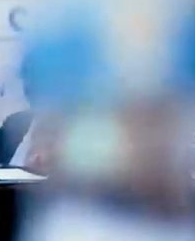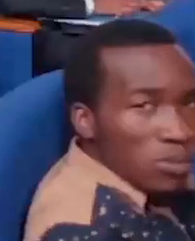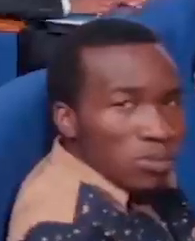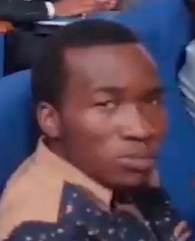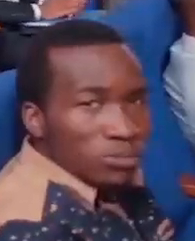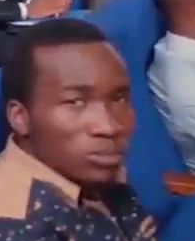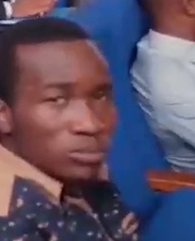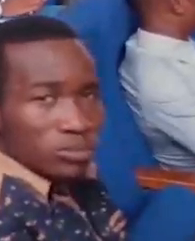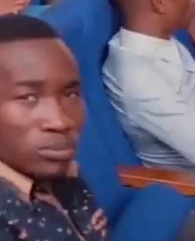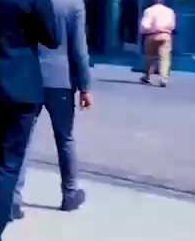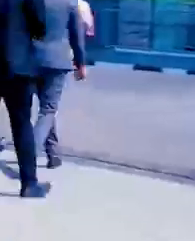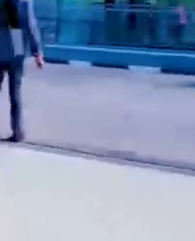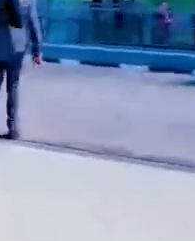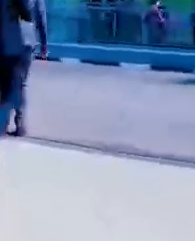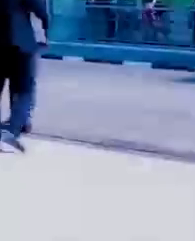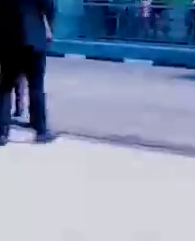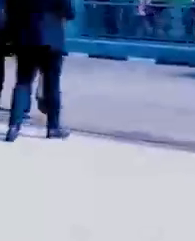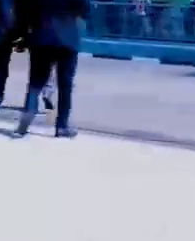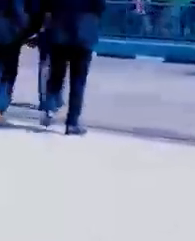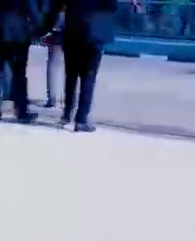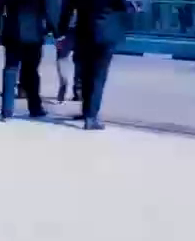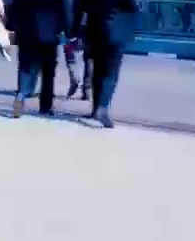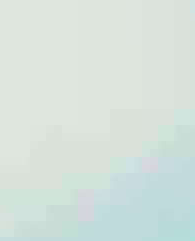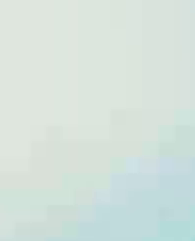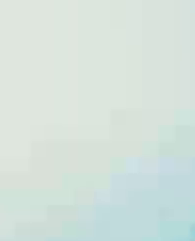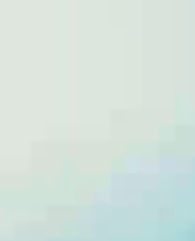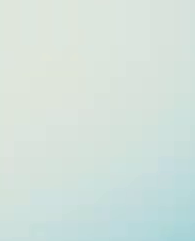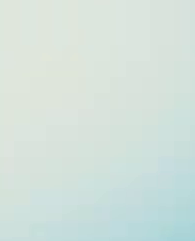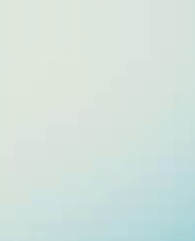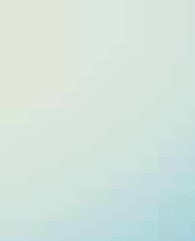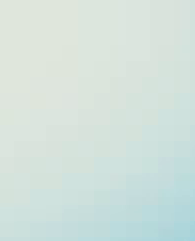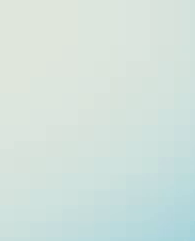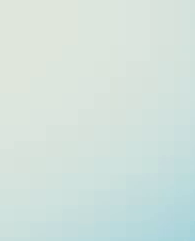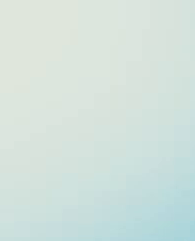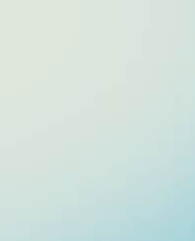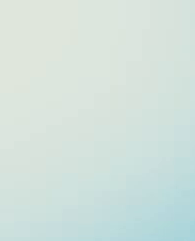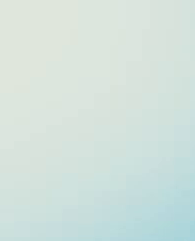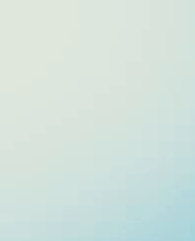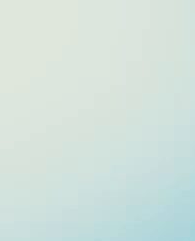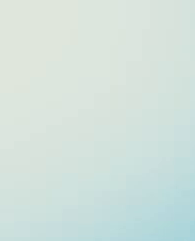gukora publications kubifuza ko abanyamuryango ba EPRN nasura urubuga rwacu